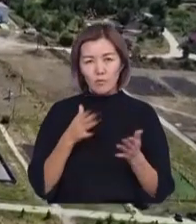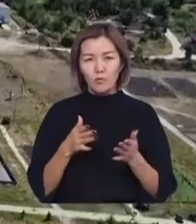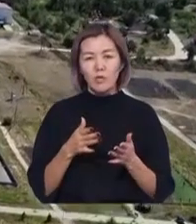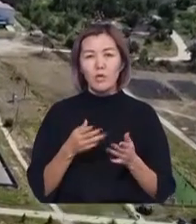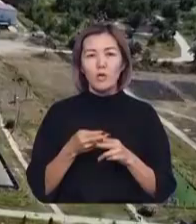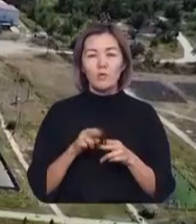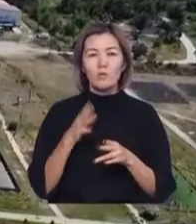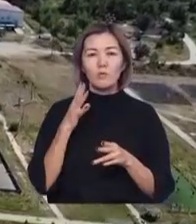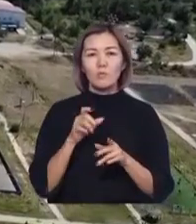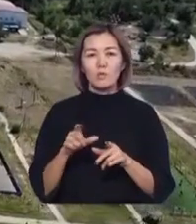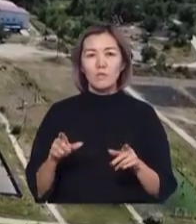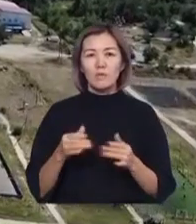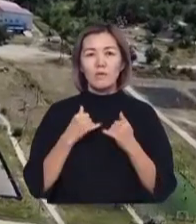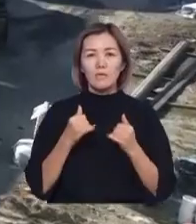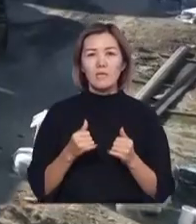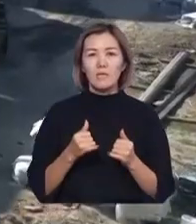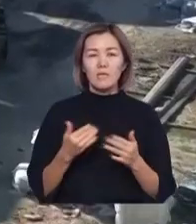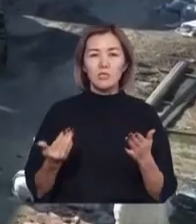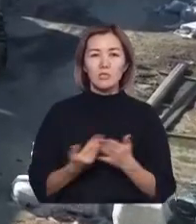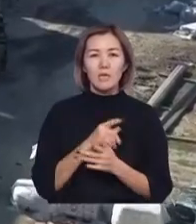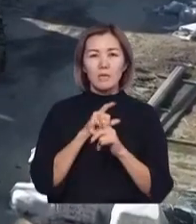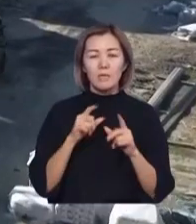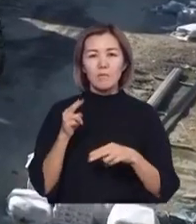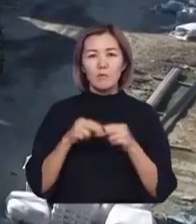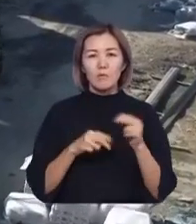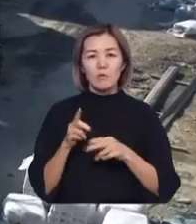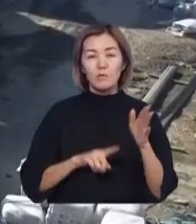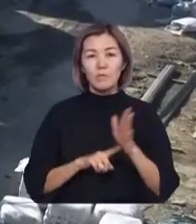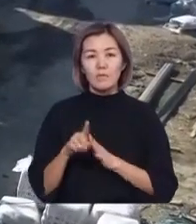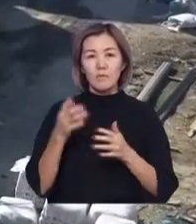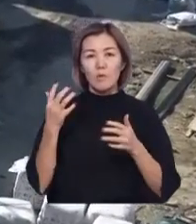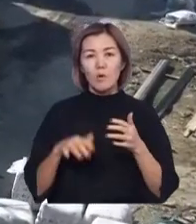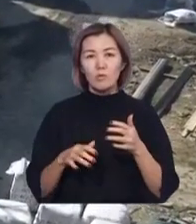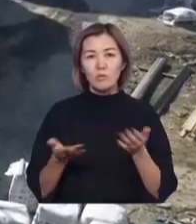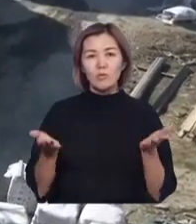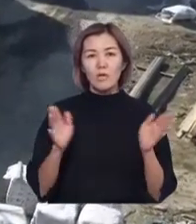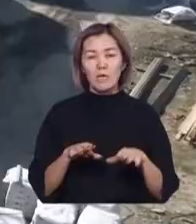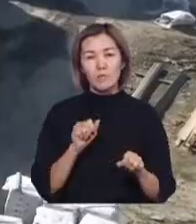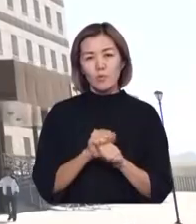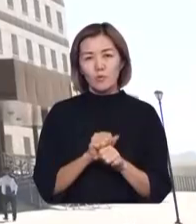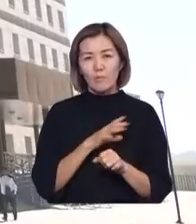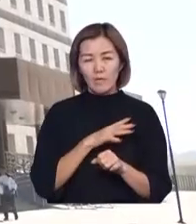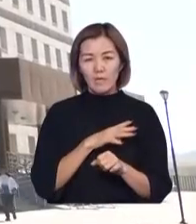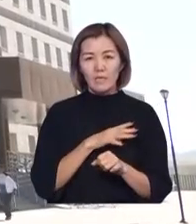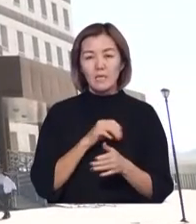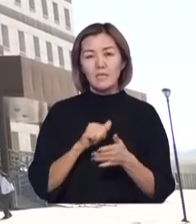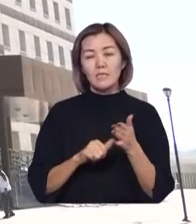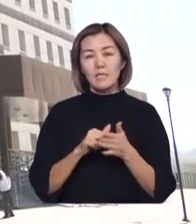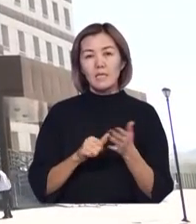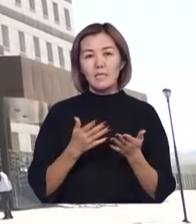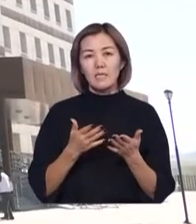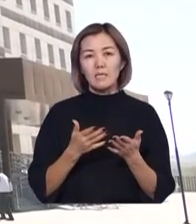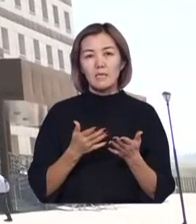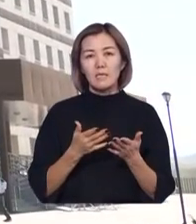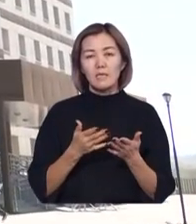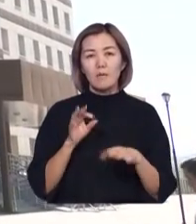зәру болып отыр. Өйткені 500 адамды қабылдауға арналған жаңа мекеменің құрылысы басталып орта тұсына келген кезде тоқтап қалған.